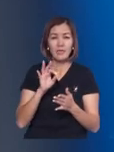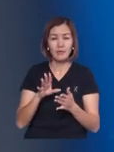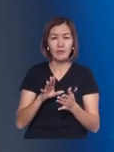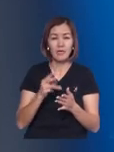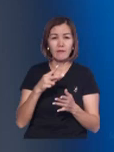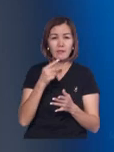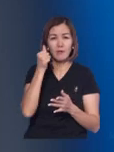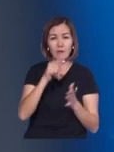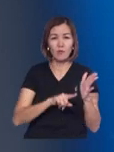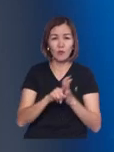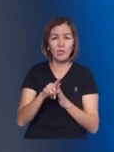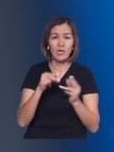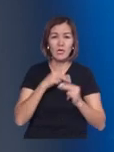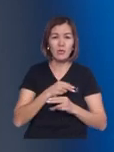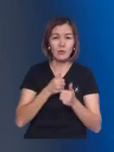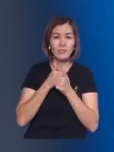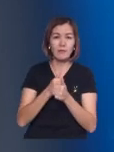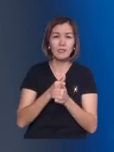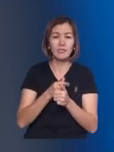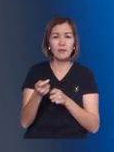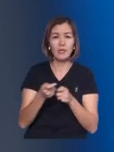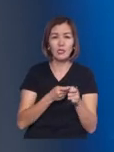октября 2021 работал первым